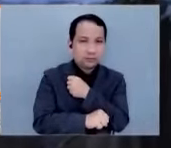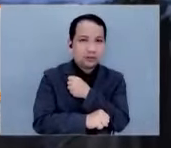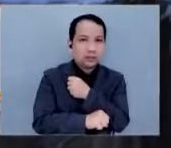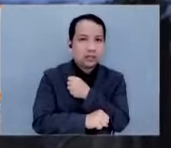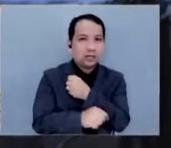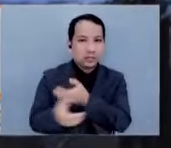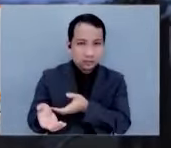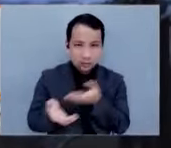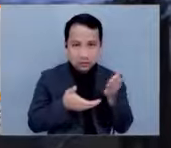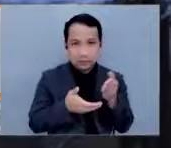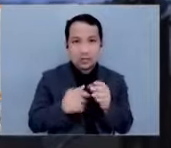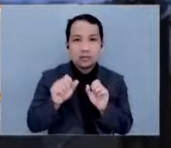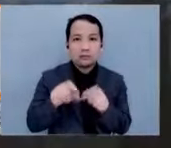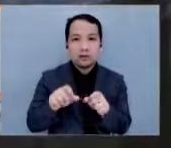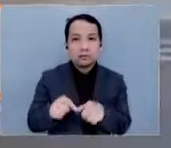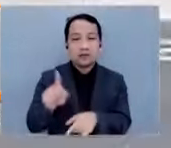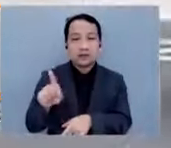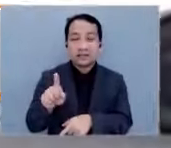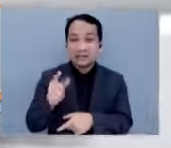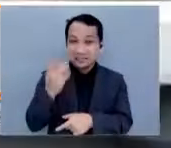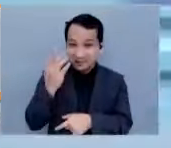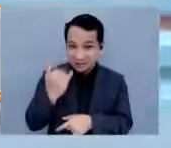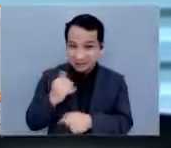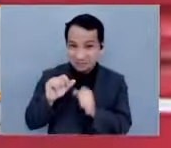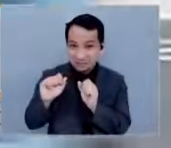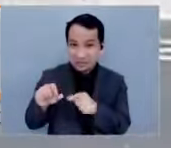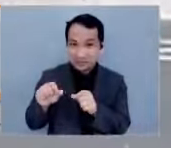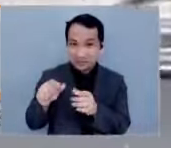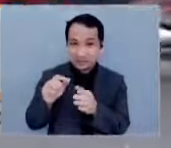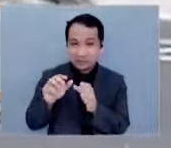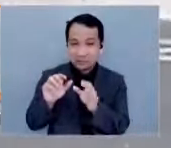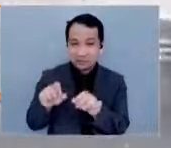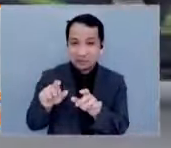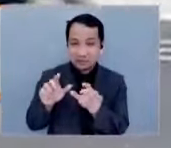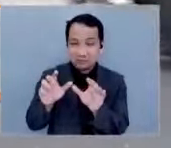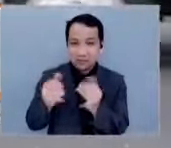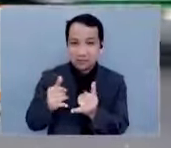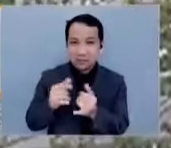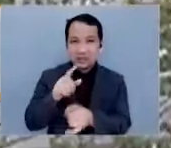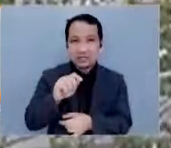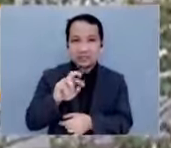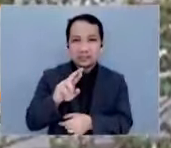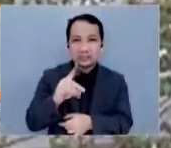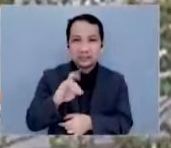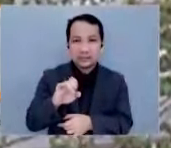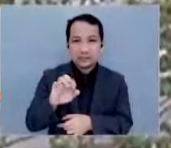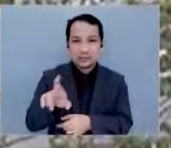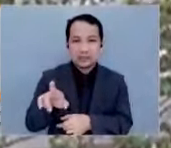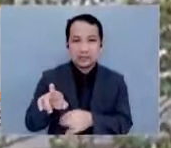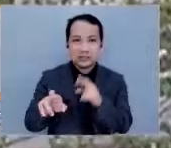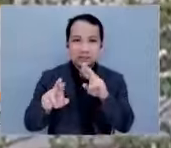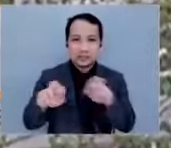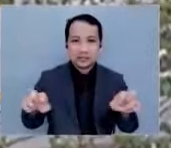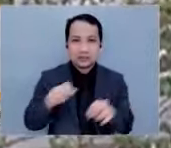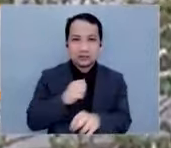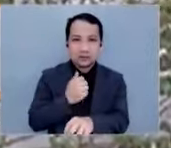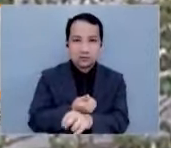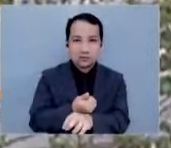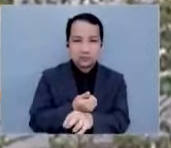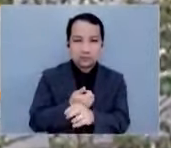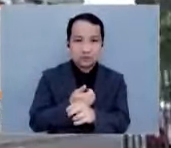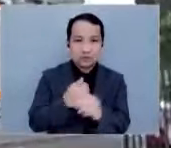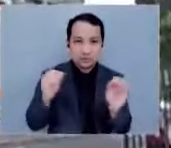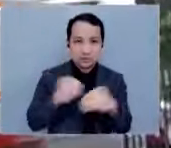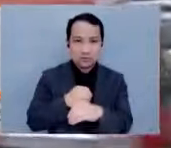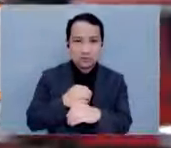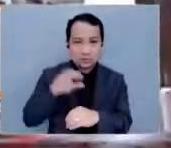at binebenta sa mga traders. Base sa investigasyon ni Tulfo, mismong Office of the Administrator daw ang maghahanap ng